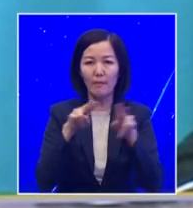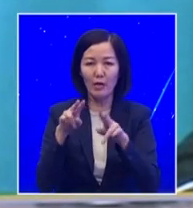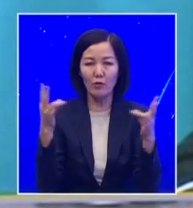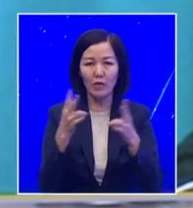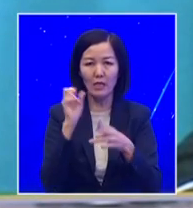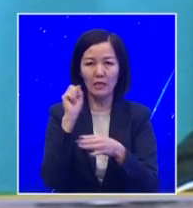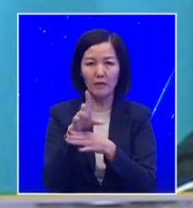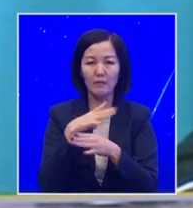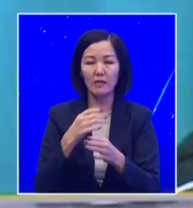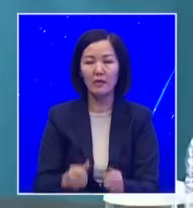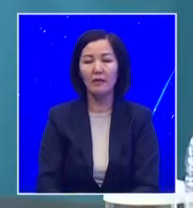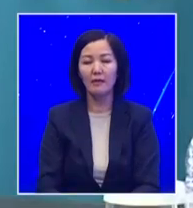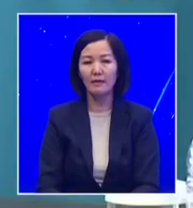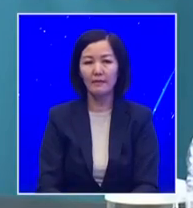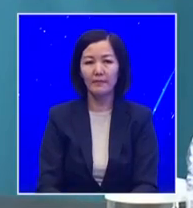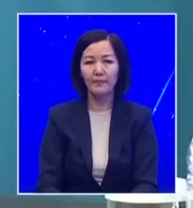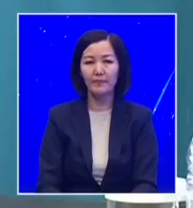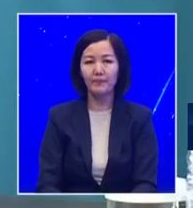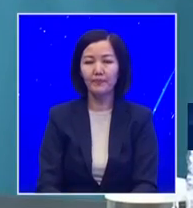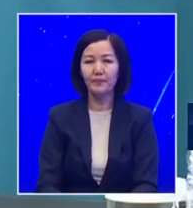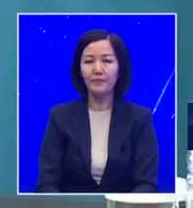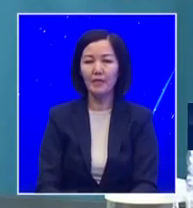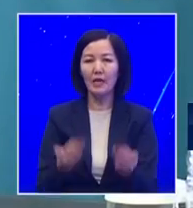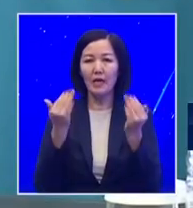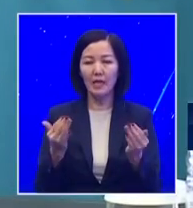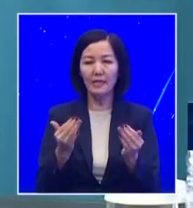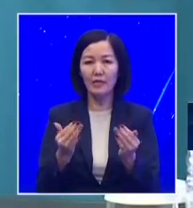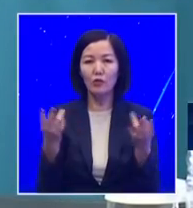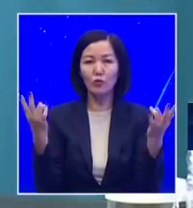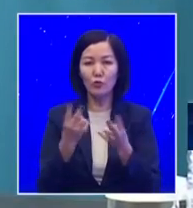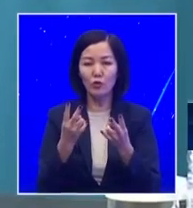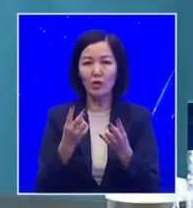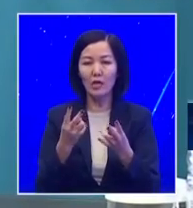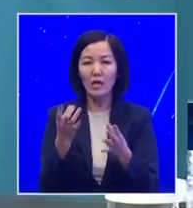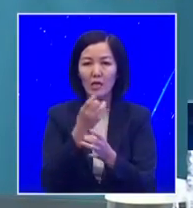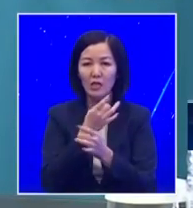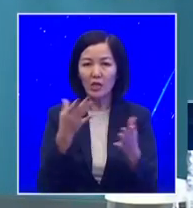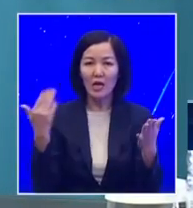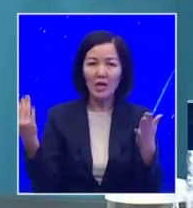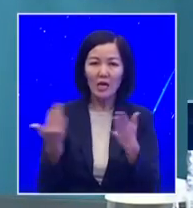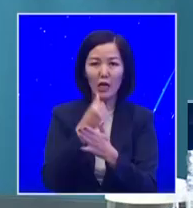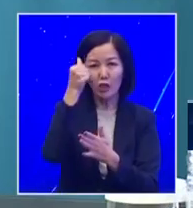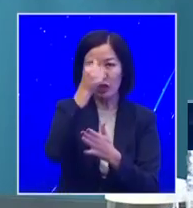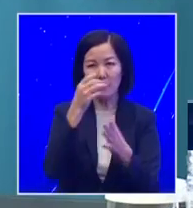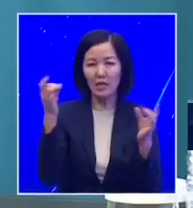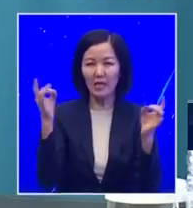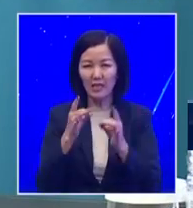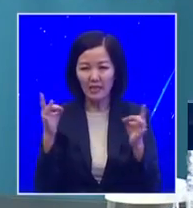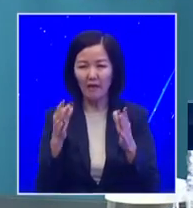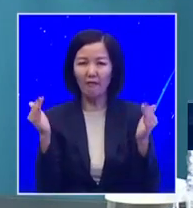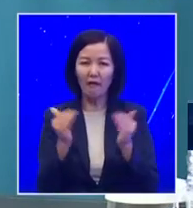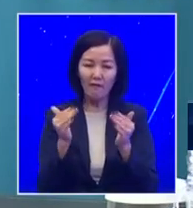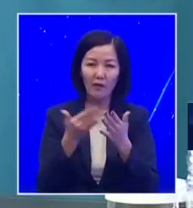мән беруді жүктеді. Сейчас особенно вот эти вот новогодние дела, то корпоративы, другие дела, там